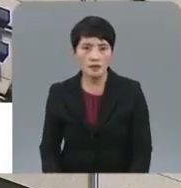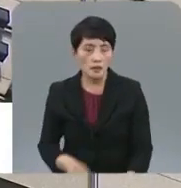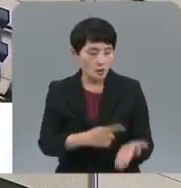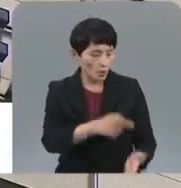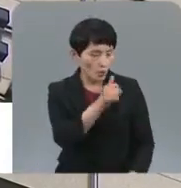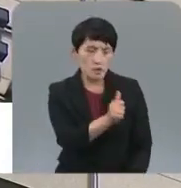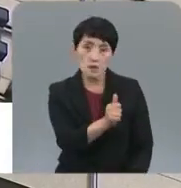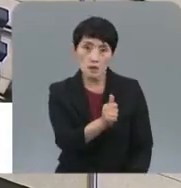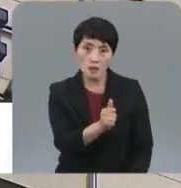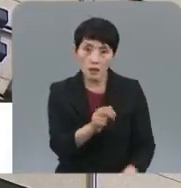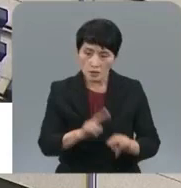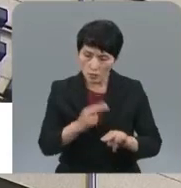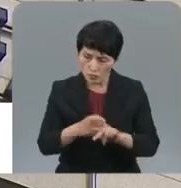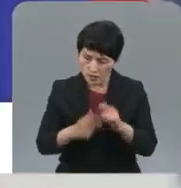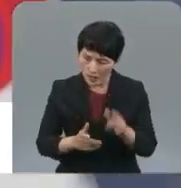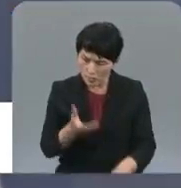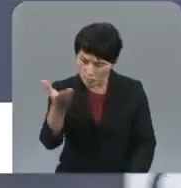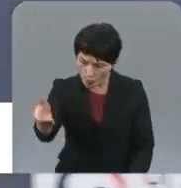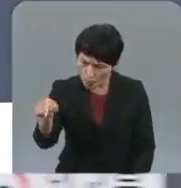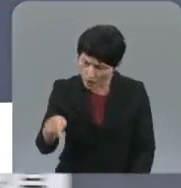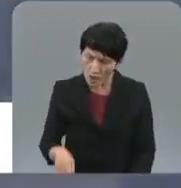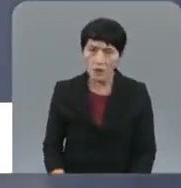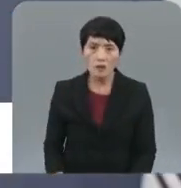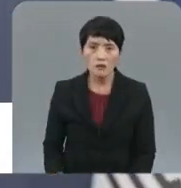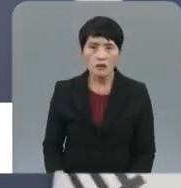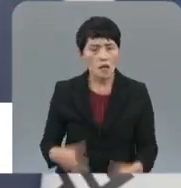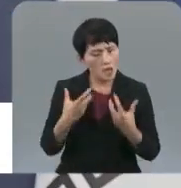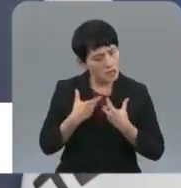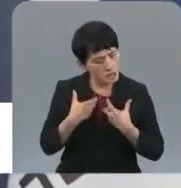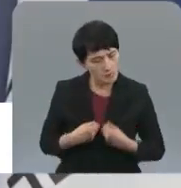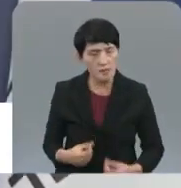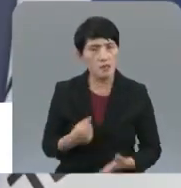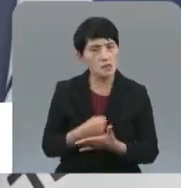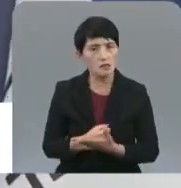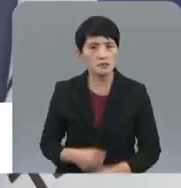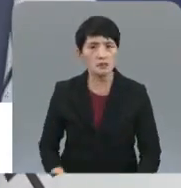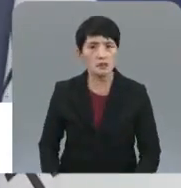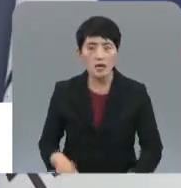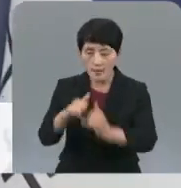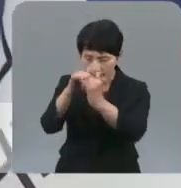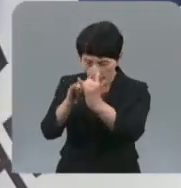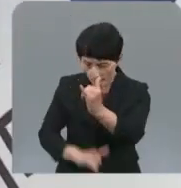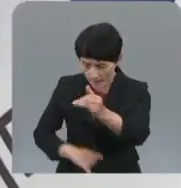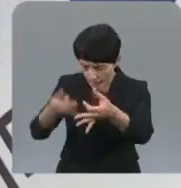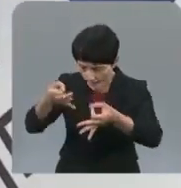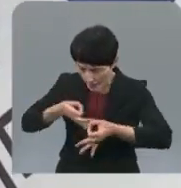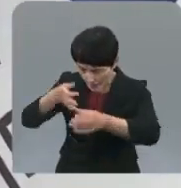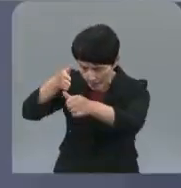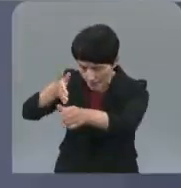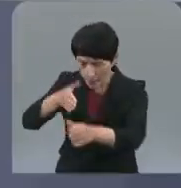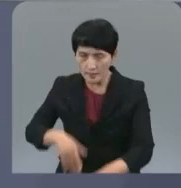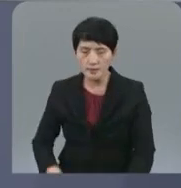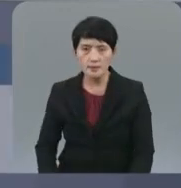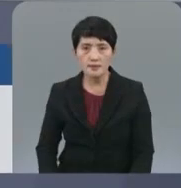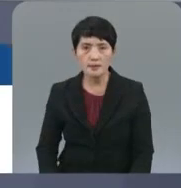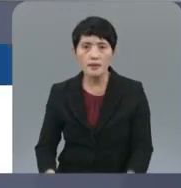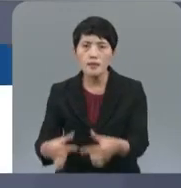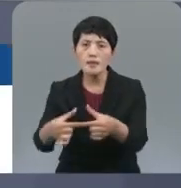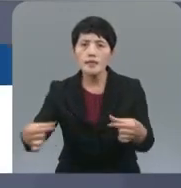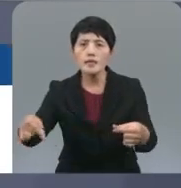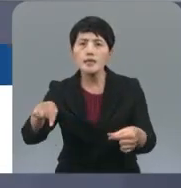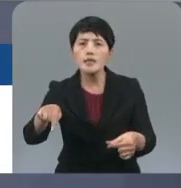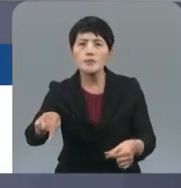de nombreuses personnalités politiques Nipon ainsi que des offrandes envoyées par d'autres à ce lieu saint qui glorifie le passé